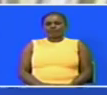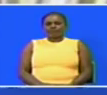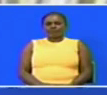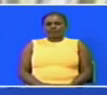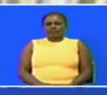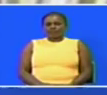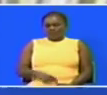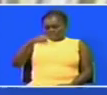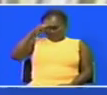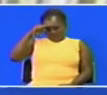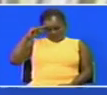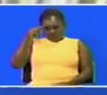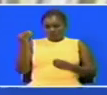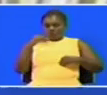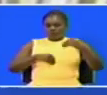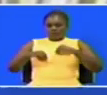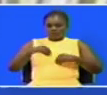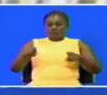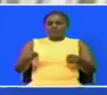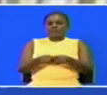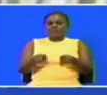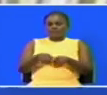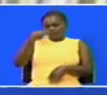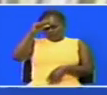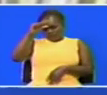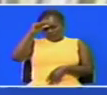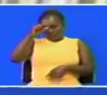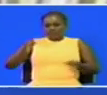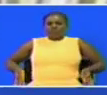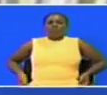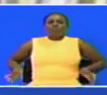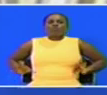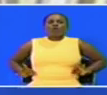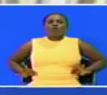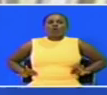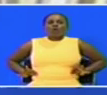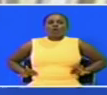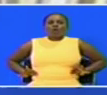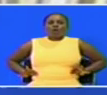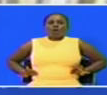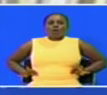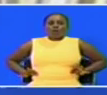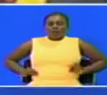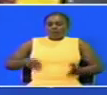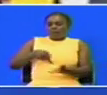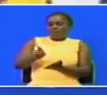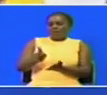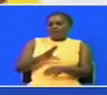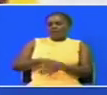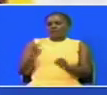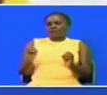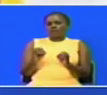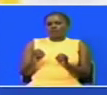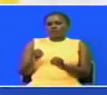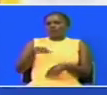Partly because of corruption and also because the government is broke, suppliers are not being paid. Kwa mjibu